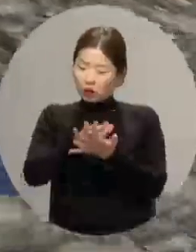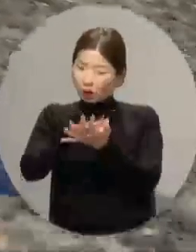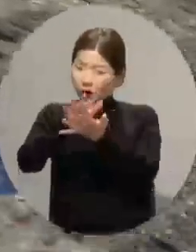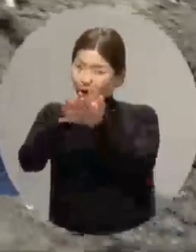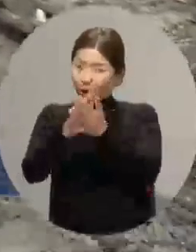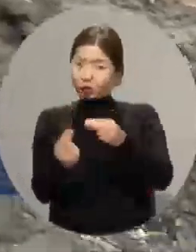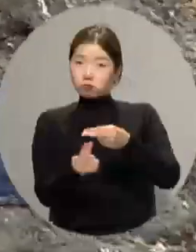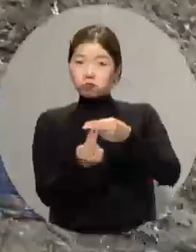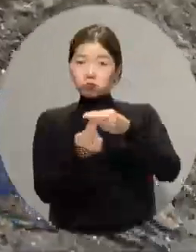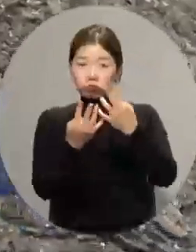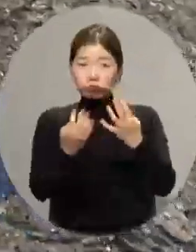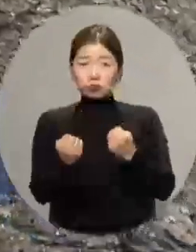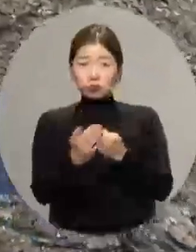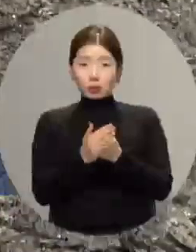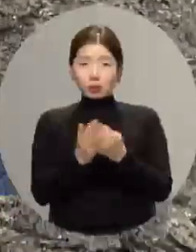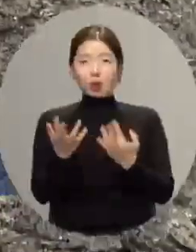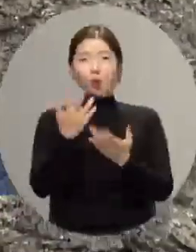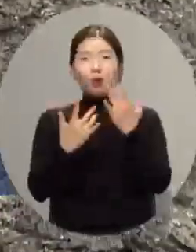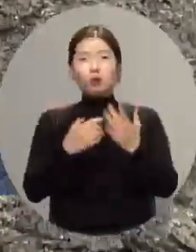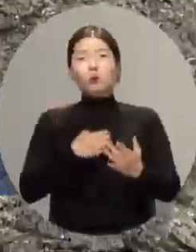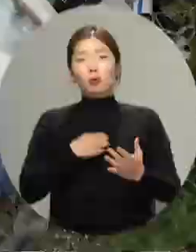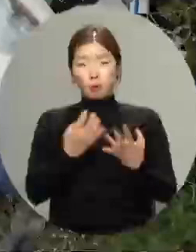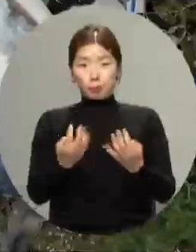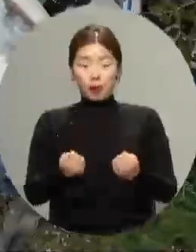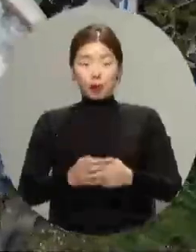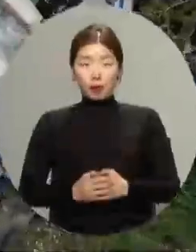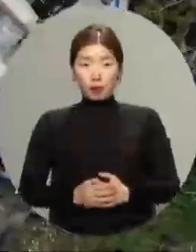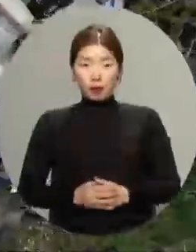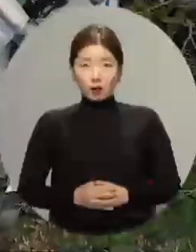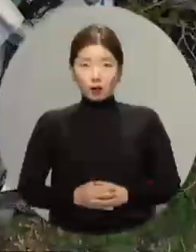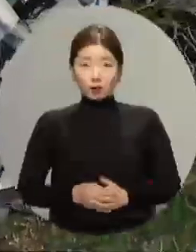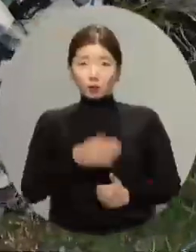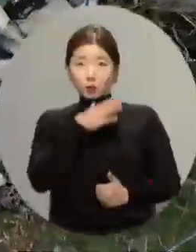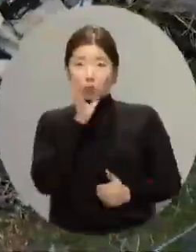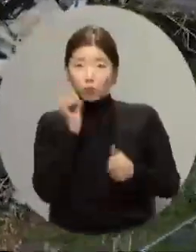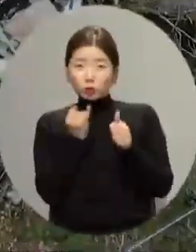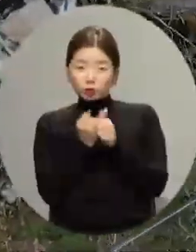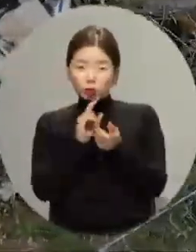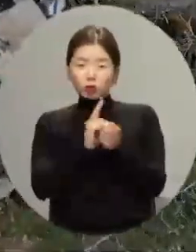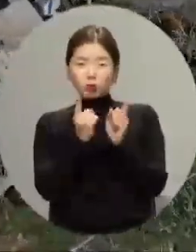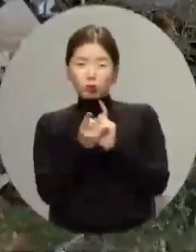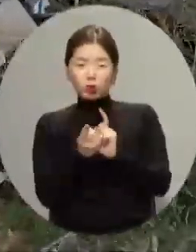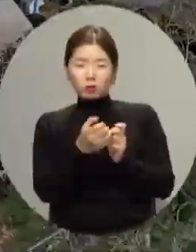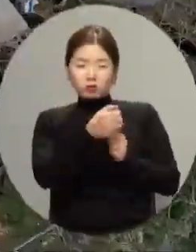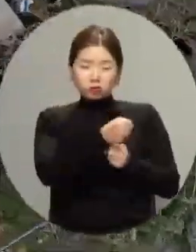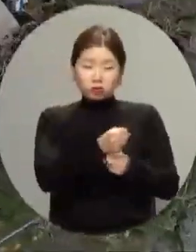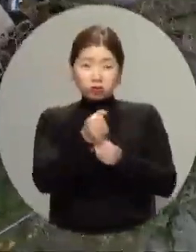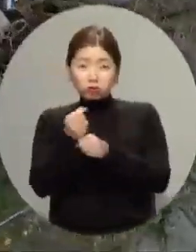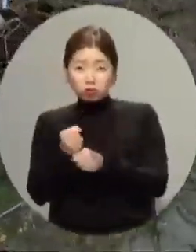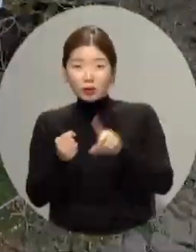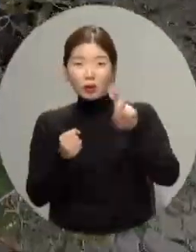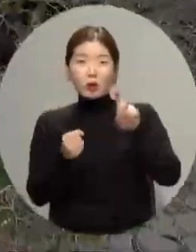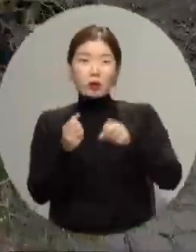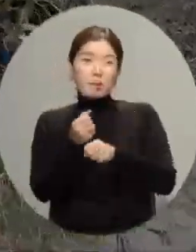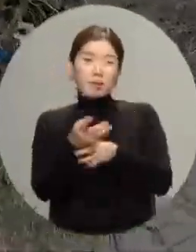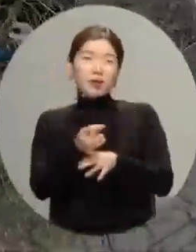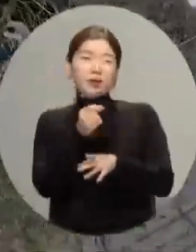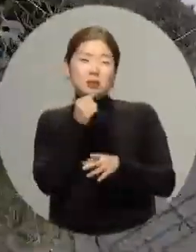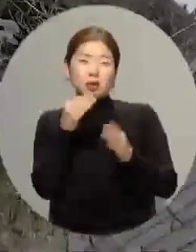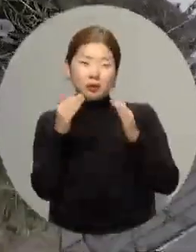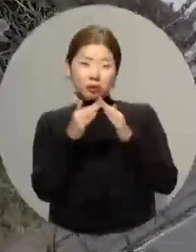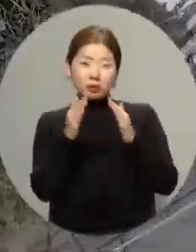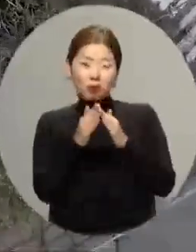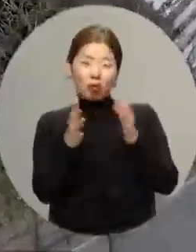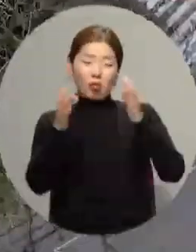열이 축적되기 때문에 화재의 확률이 굉장히 높아집니다. 노부부가 서로에게 의지하며 살던 11평짜리 작은 집이